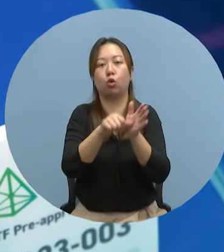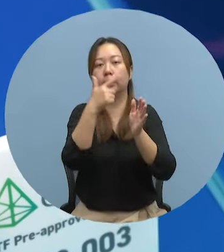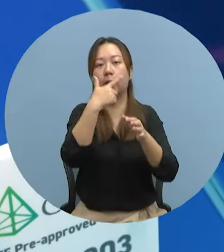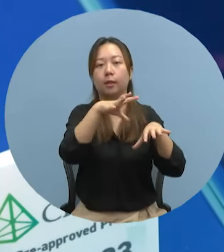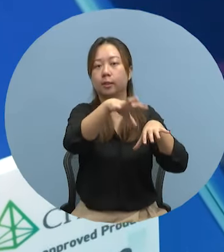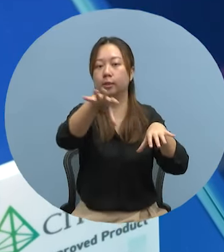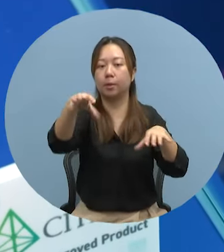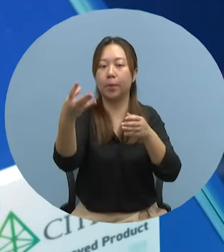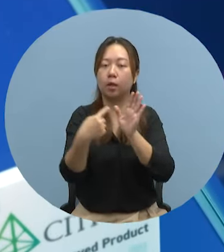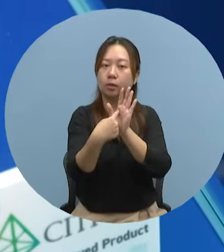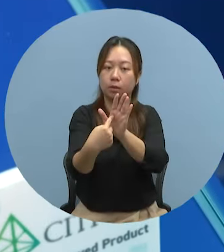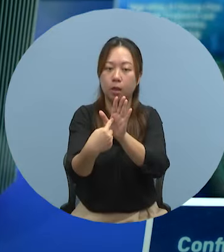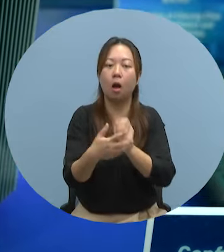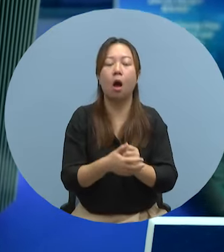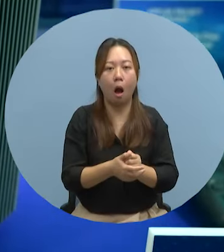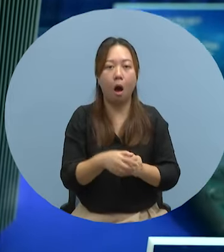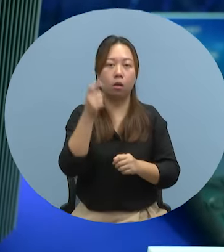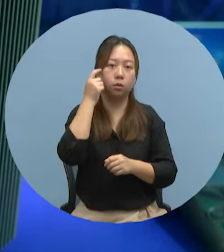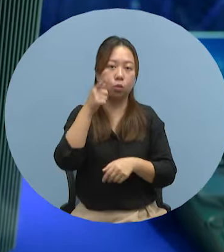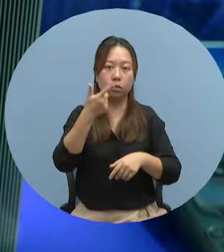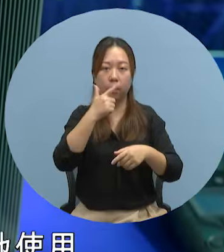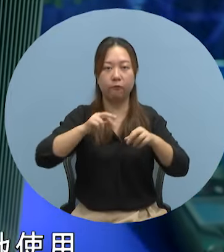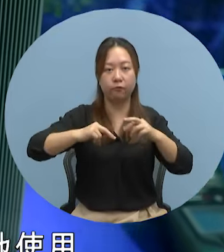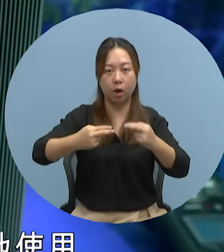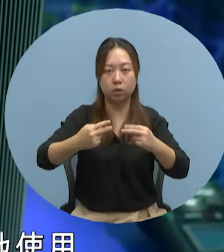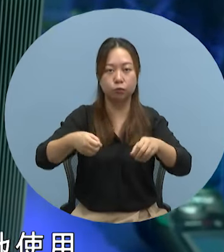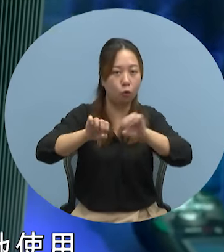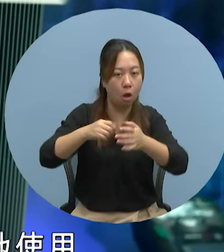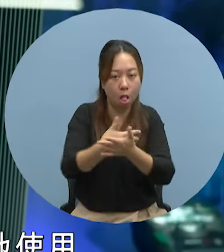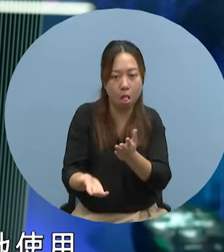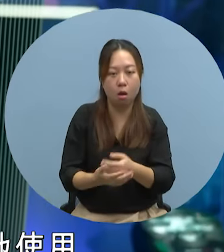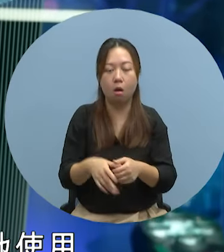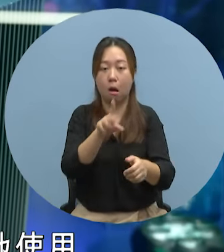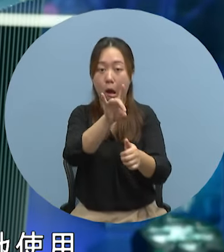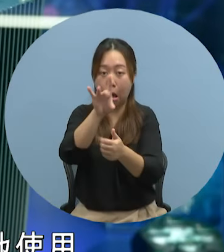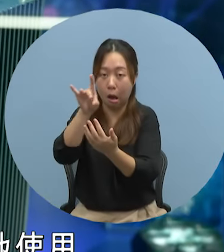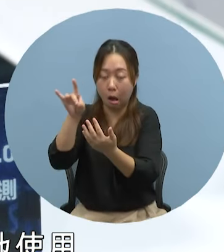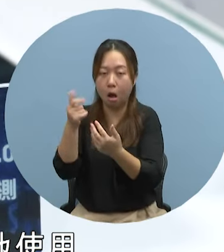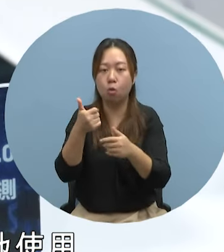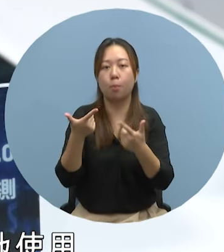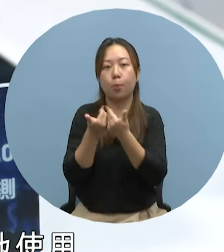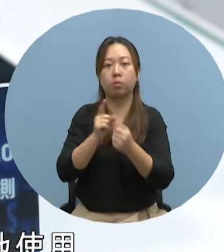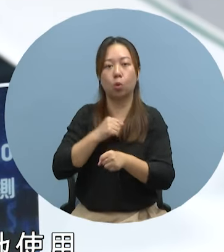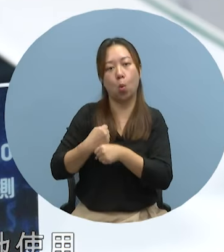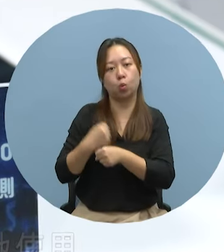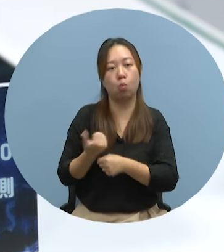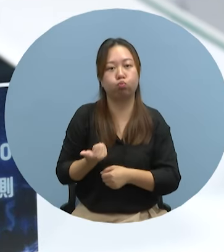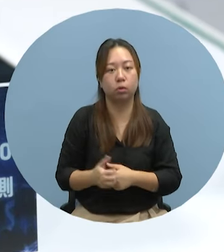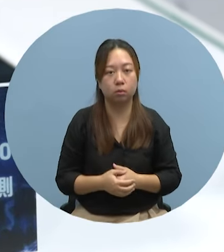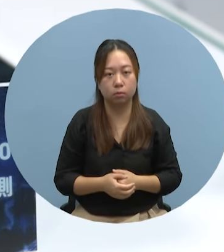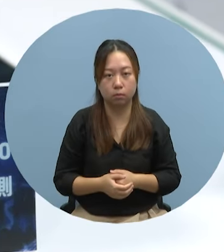技在這裡，讓人家來看的時候知道、原來有這麼多東西可以用的，咁從而他可以揀一些適合的在他的工地裏面用。